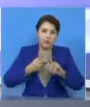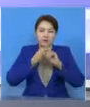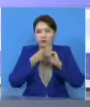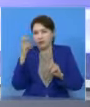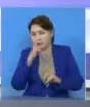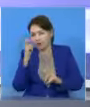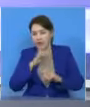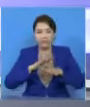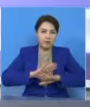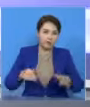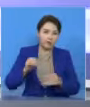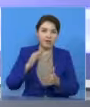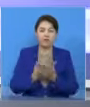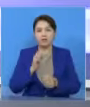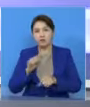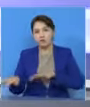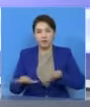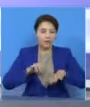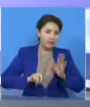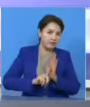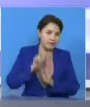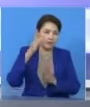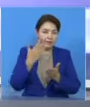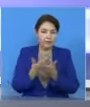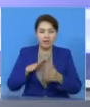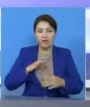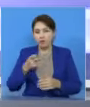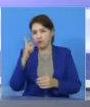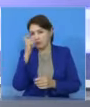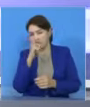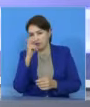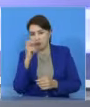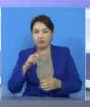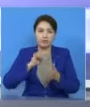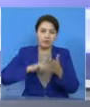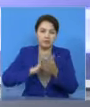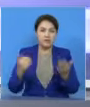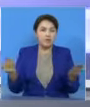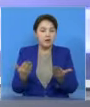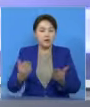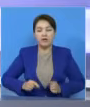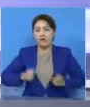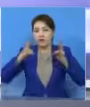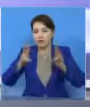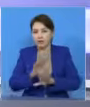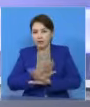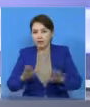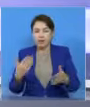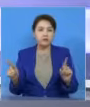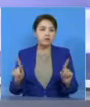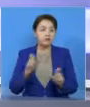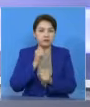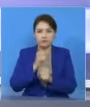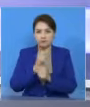болдырмау мақсатында алдын ала шараларын да бастап кетті. Уланудың негізгі себептері қандай? Қауіпті болдырмас үшін не істеу